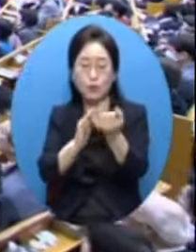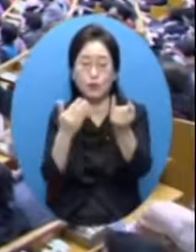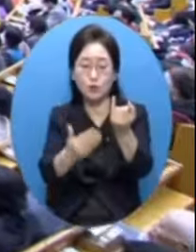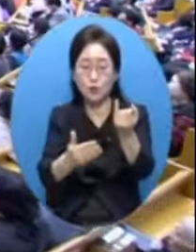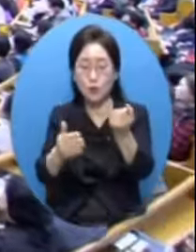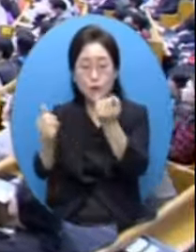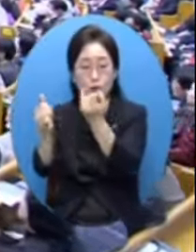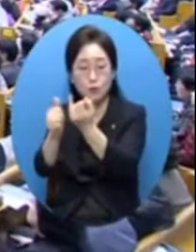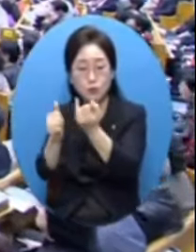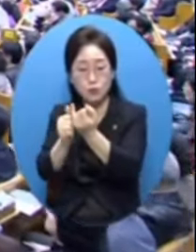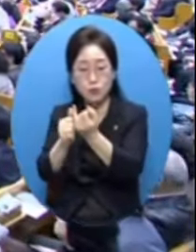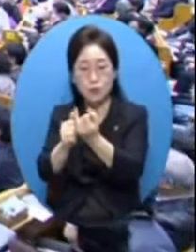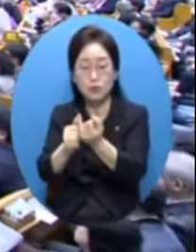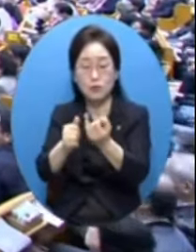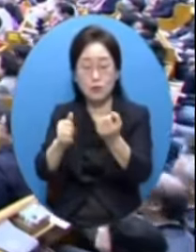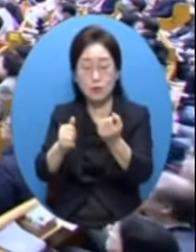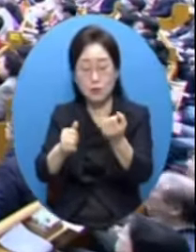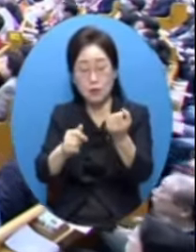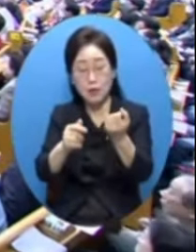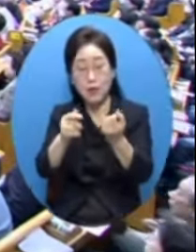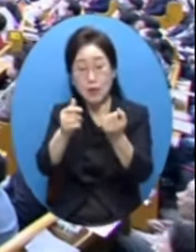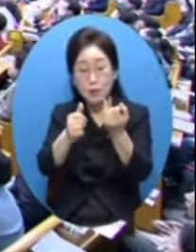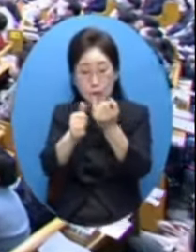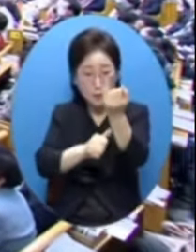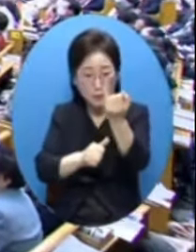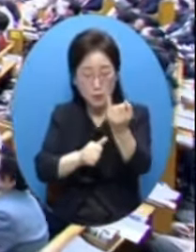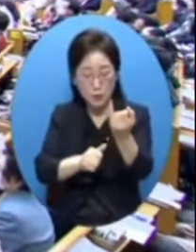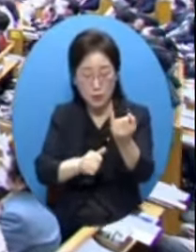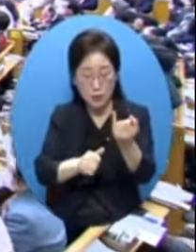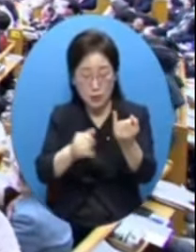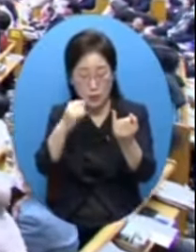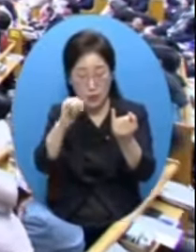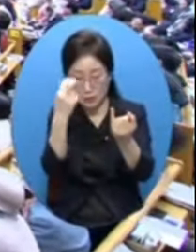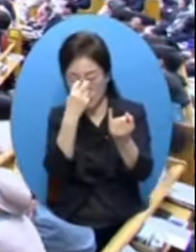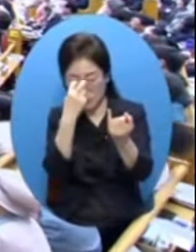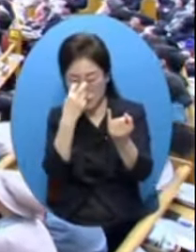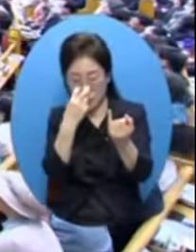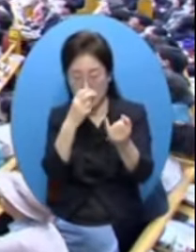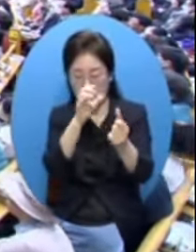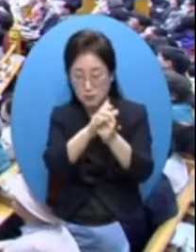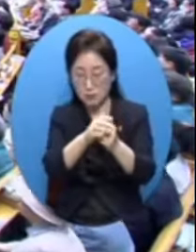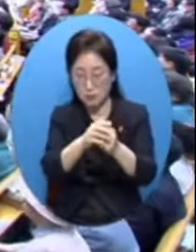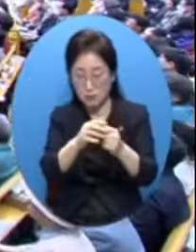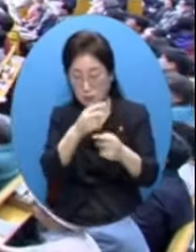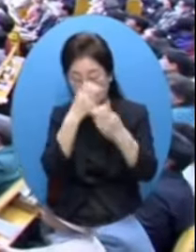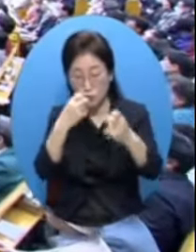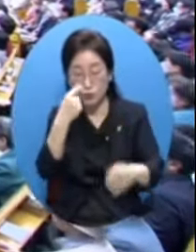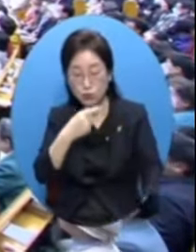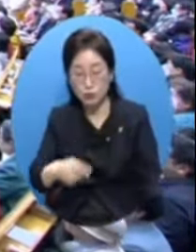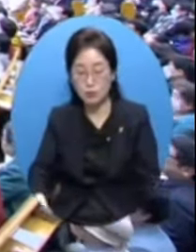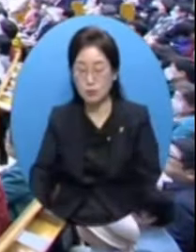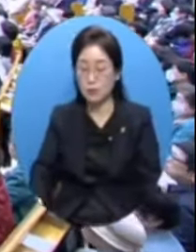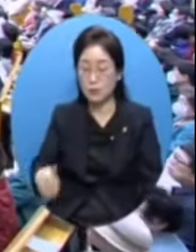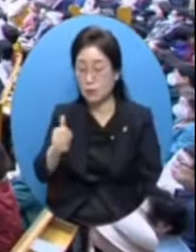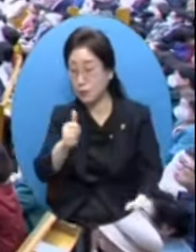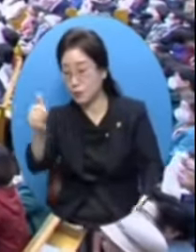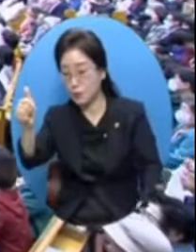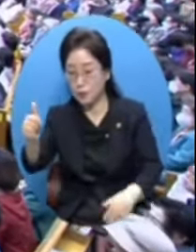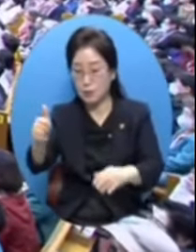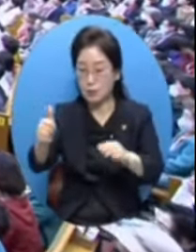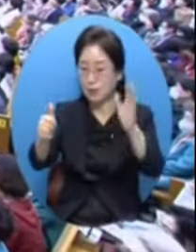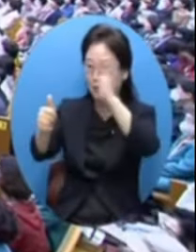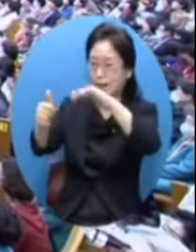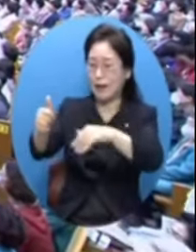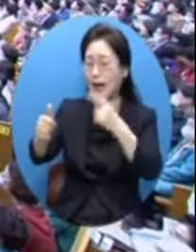사모님과 신이가 잠깐 잠이 든 것 같아서 병신문을 나오려고 하는데 신이가 손을 들고 아빠 아빠 부릅니다. 그렇게